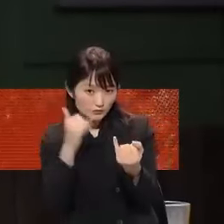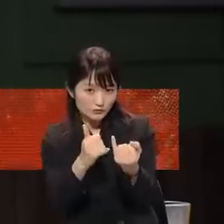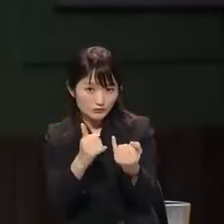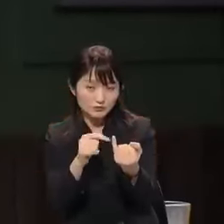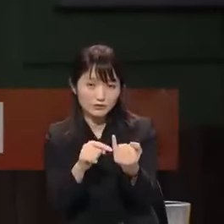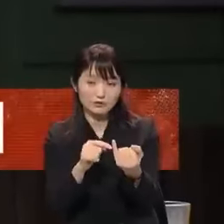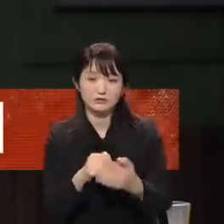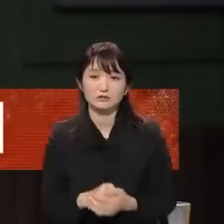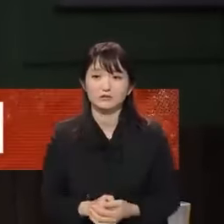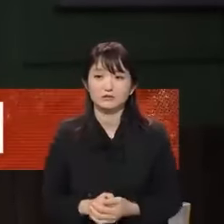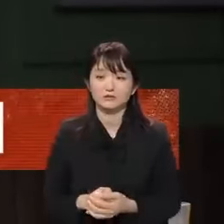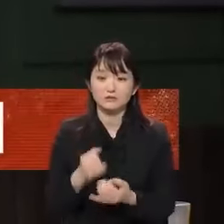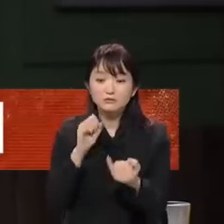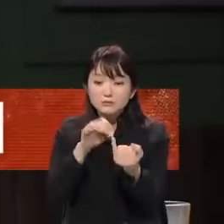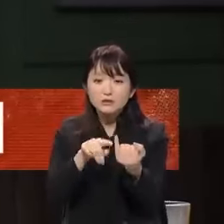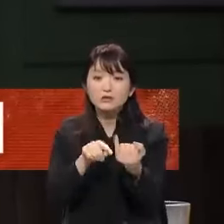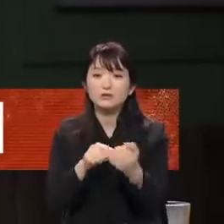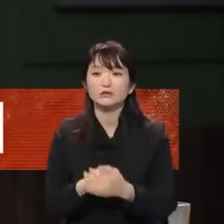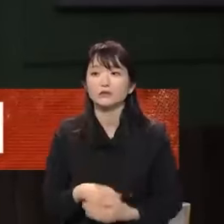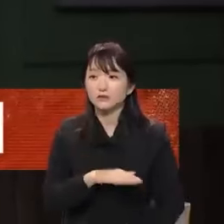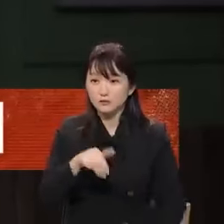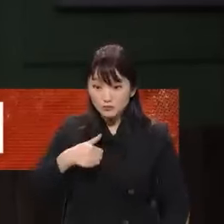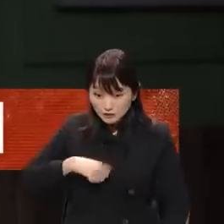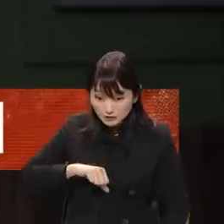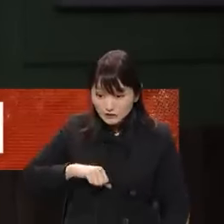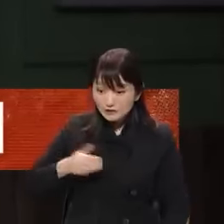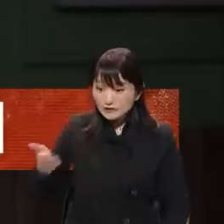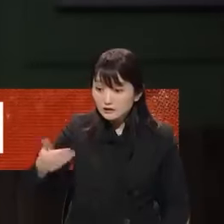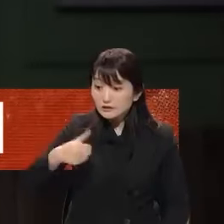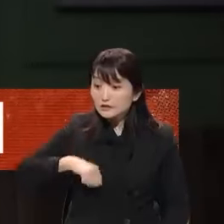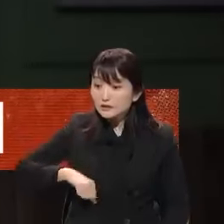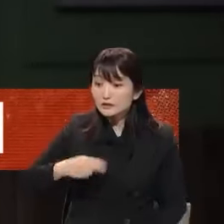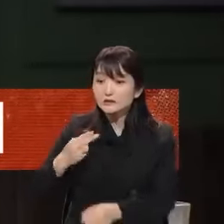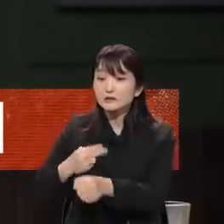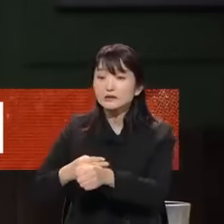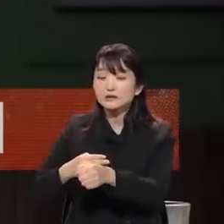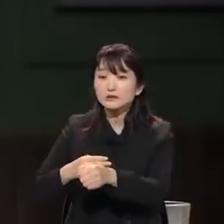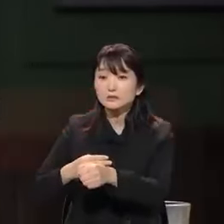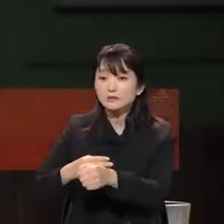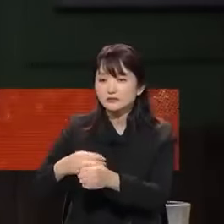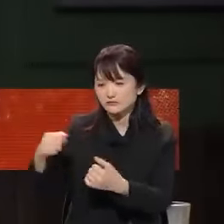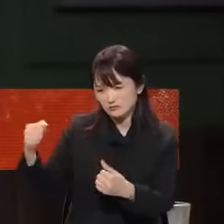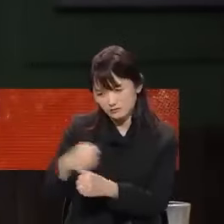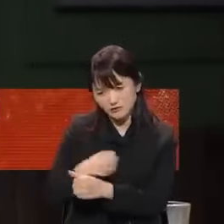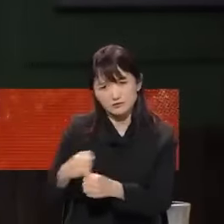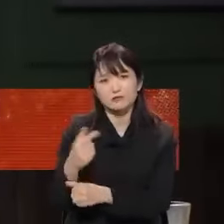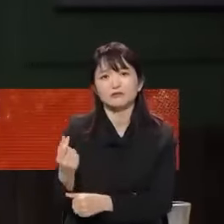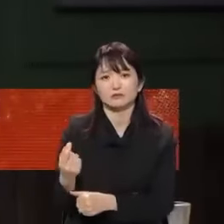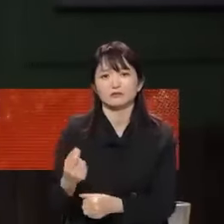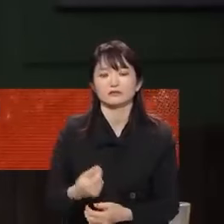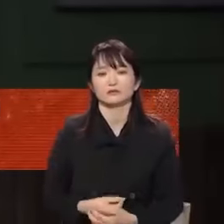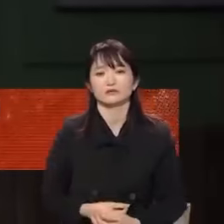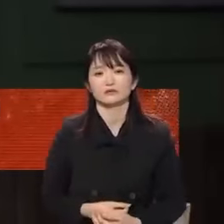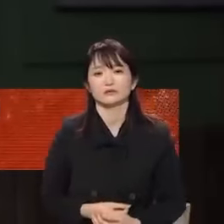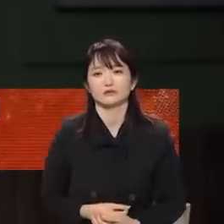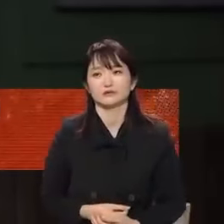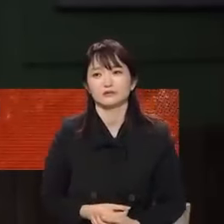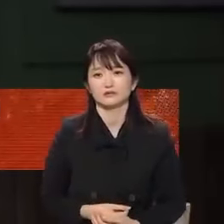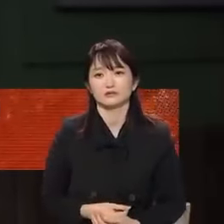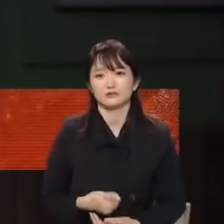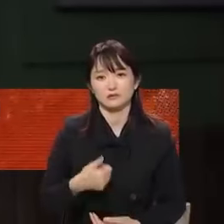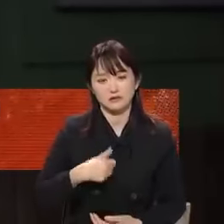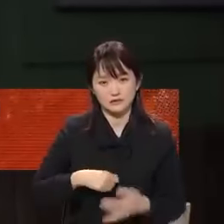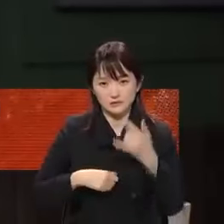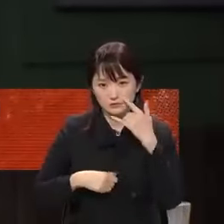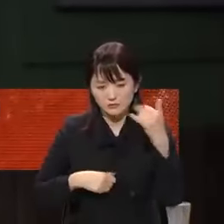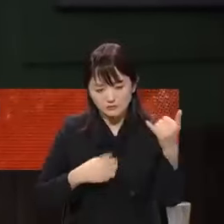됩니다. 그 학부모가 하는 말이 우리 아들이랑 대개 아들이 담임 선생님한테 맞은 것 같아요 라는 내용이었습니다. 이 아들은 아마도